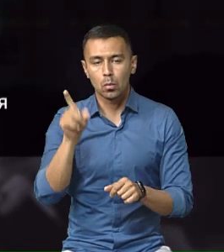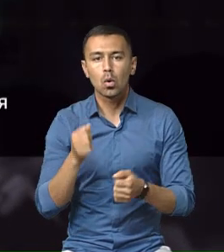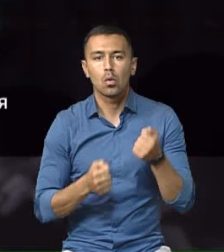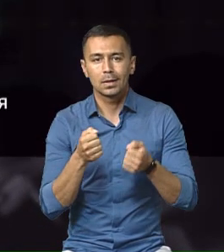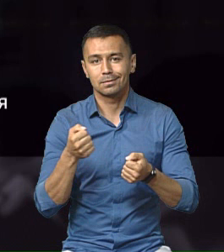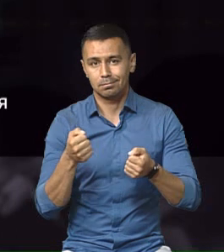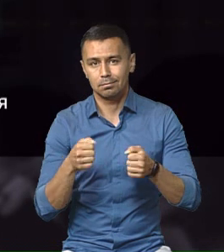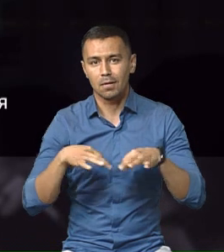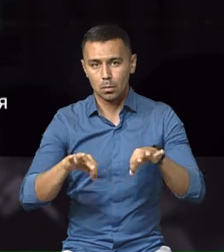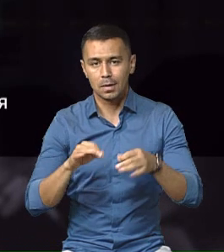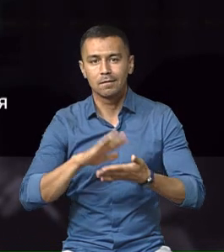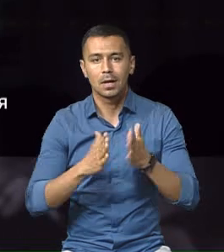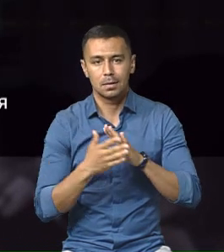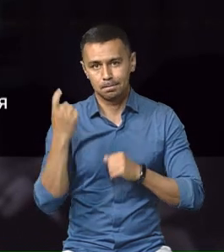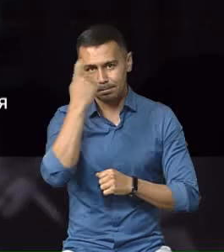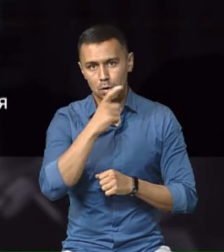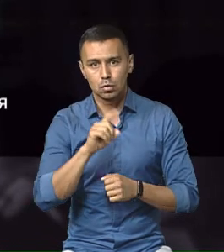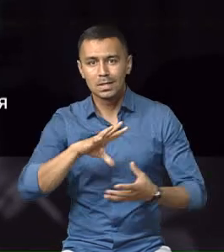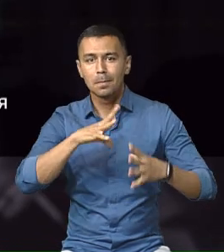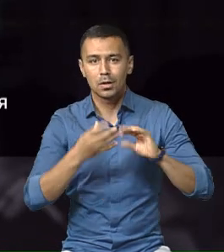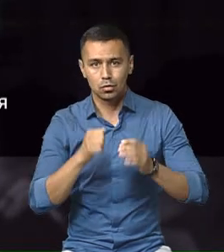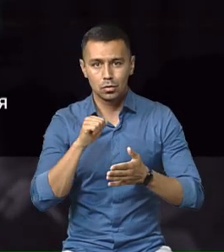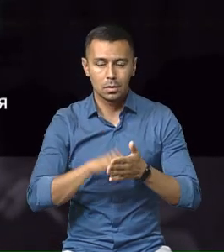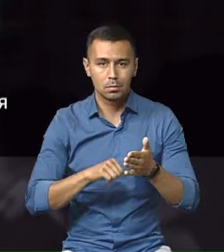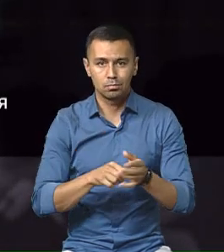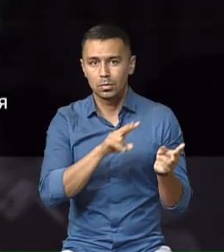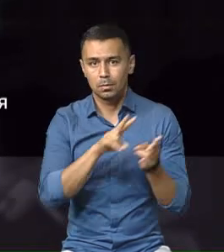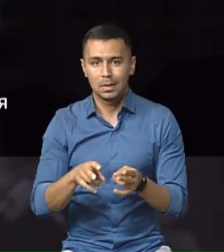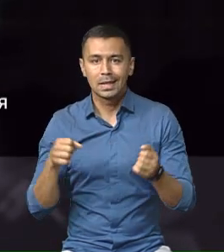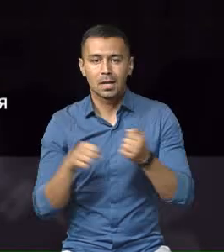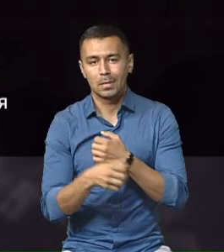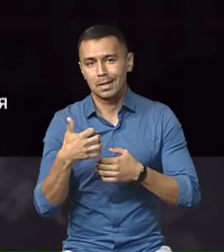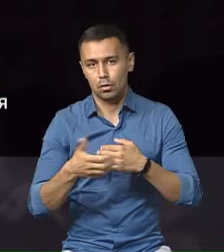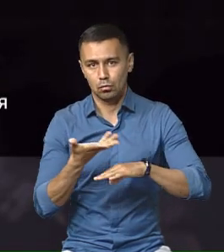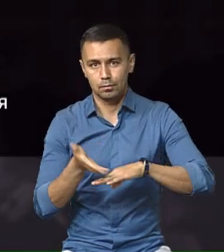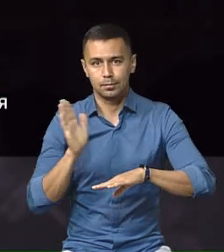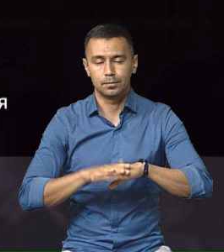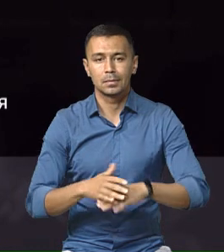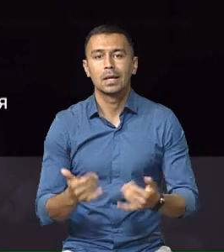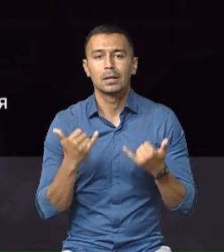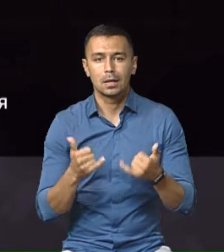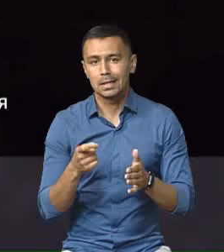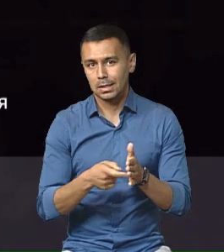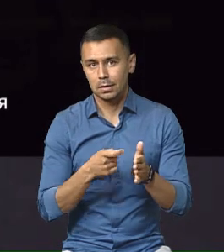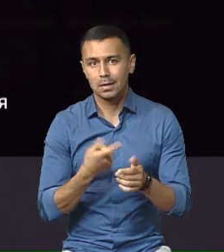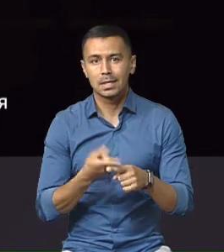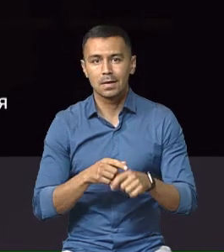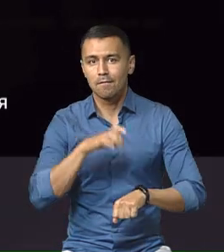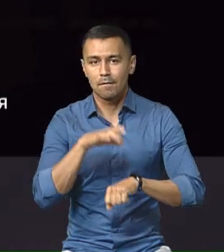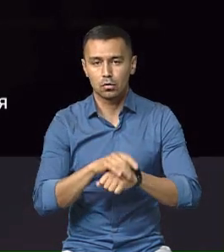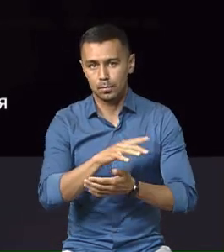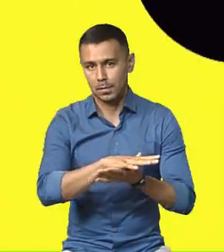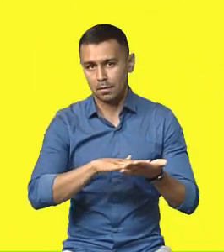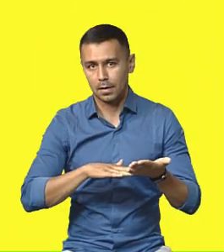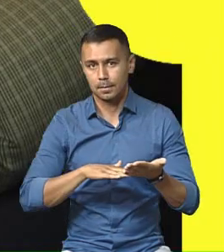транспортними засобами у стані сп'яніння, що спричинило потерпілому травму середньої тяжкості. році. Наразі слідство за даним фактом триває.